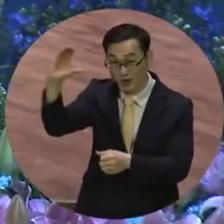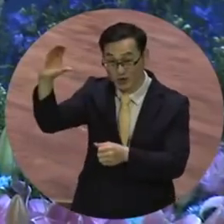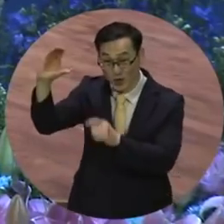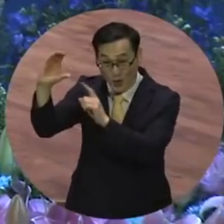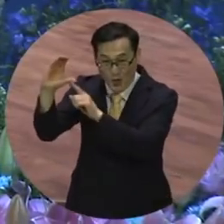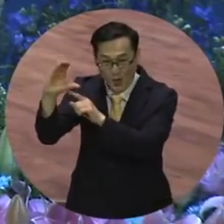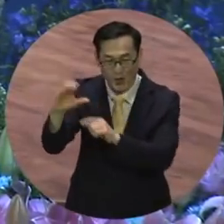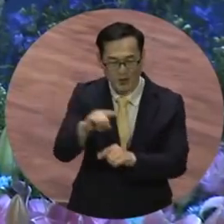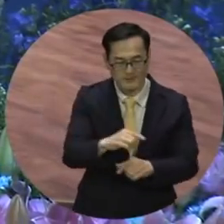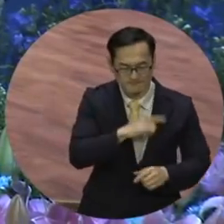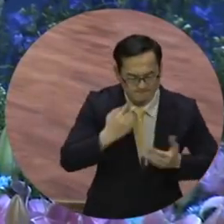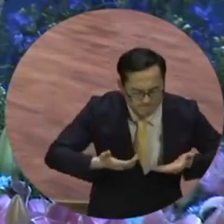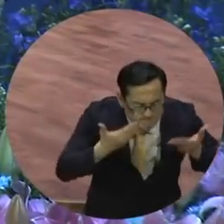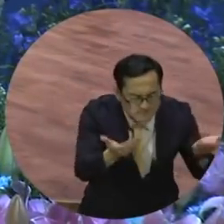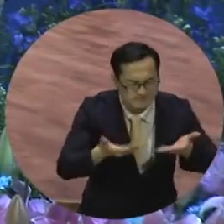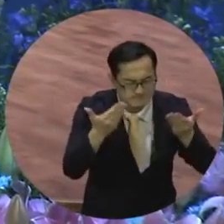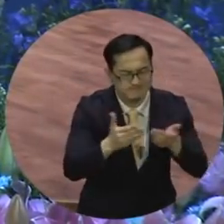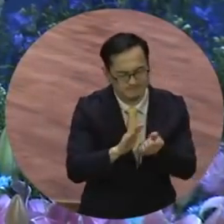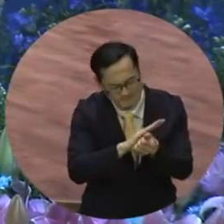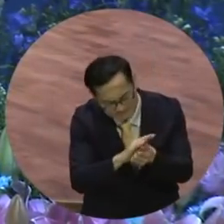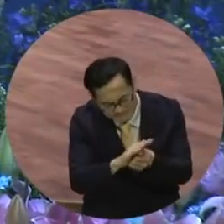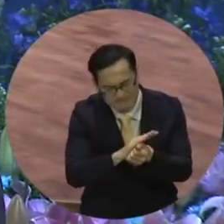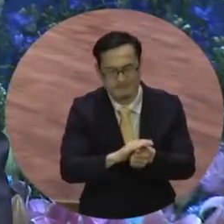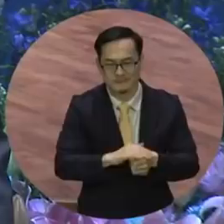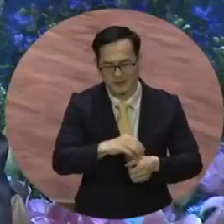구원을 받아보겠다고.